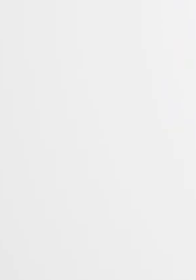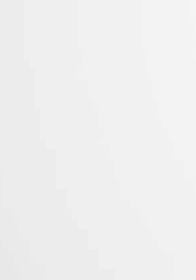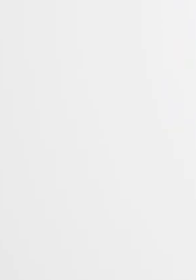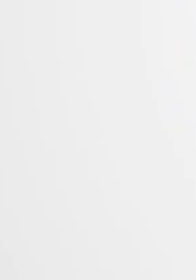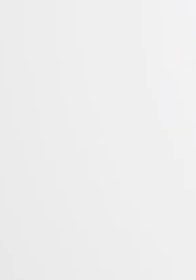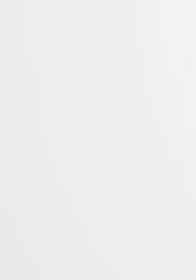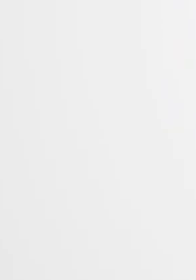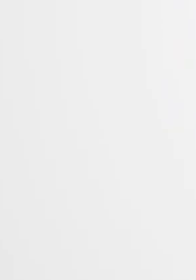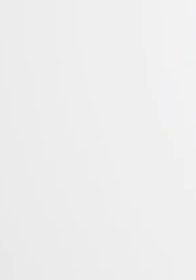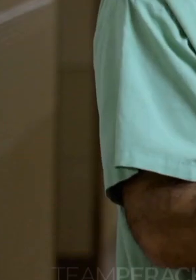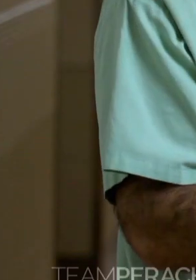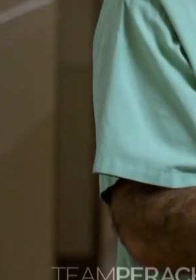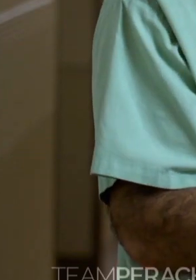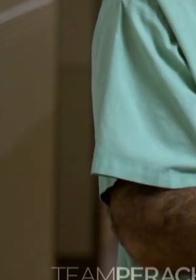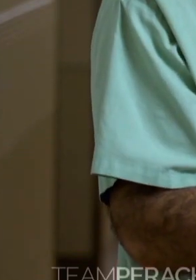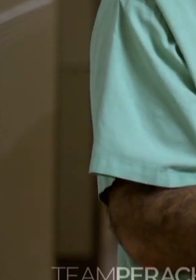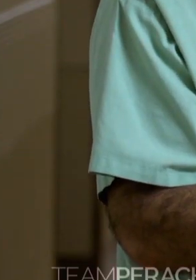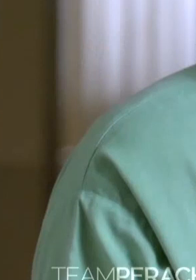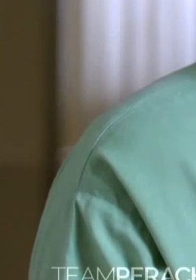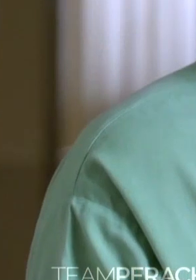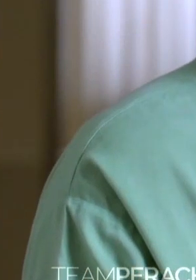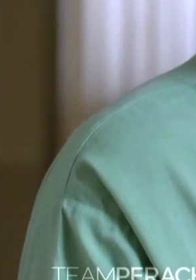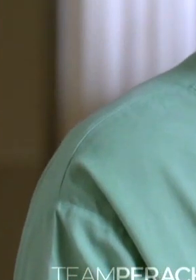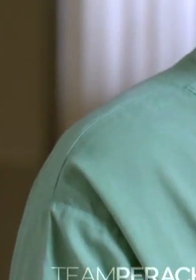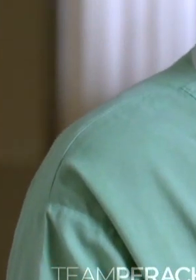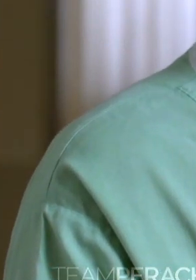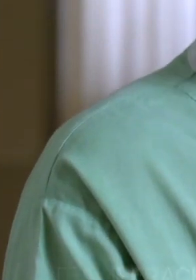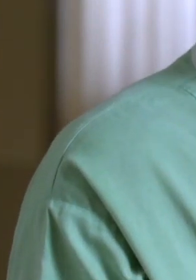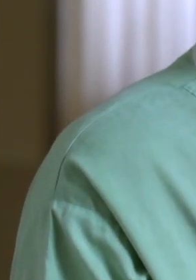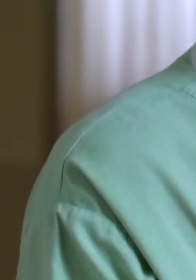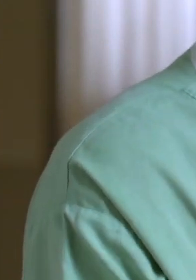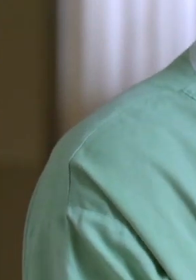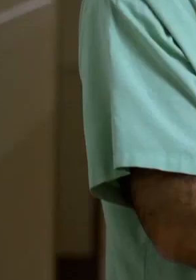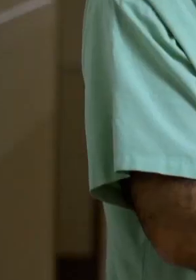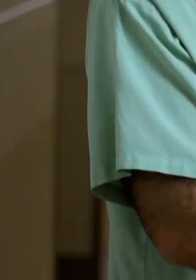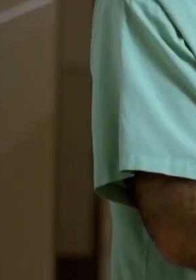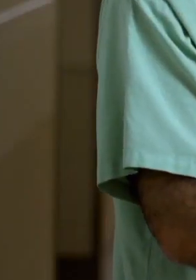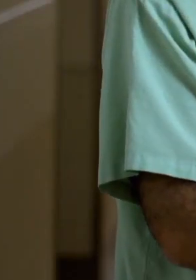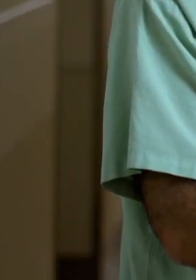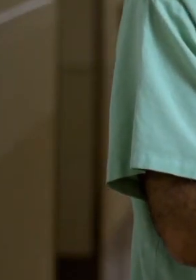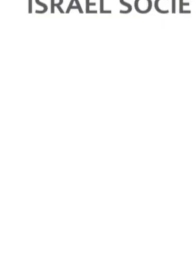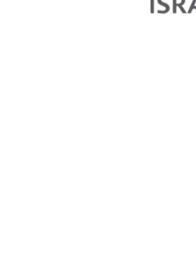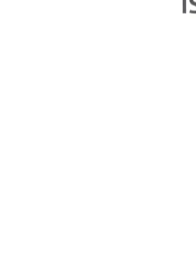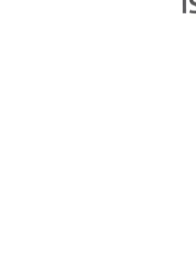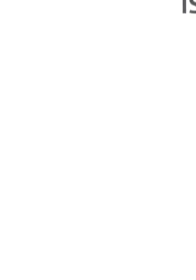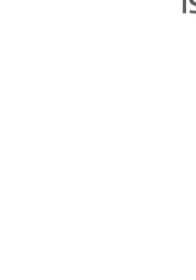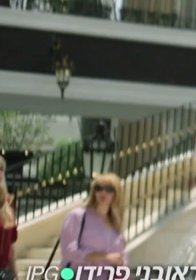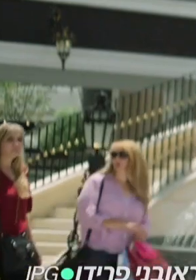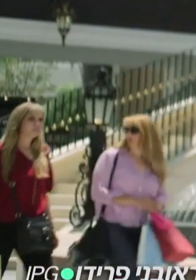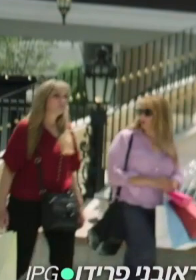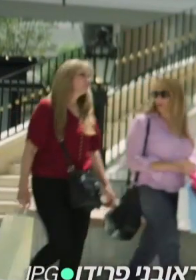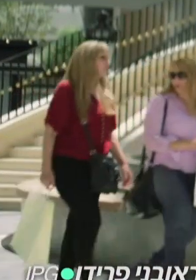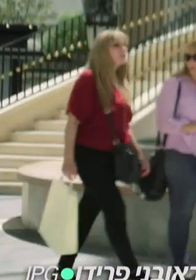התחזית בחסות. עברתם את גיל 60? יש חיסונים לדלקת ריאות. גם בביטוח המשלים, הרופא המטפל לרשותכם.